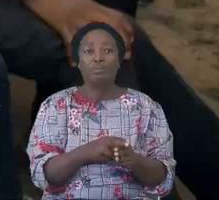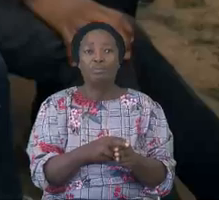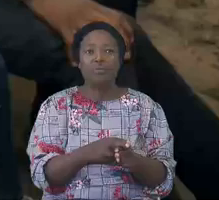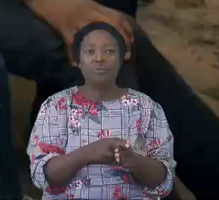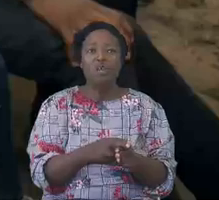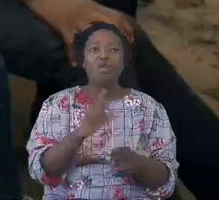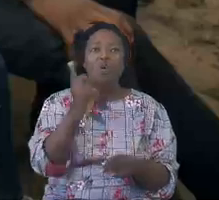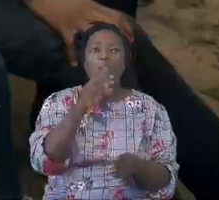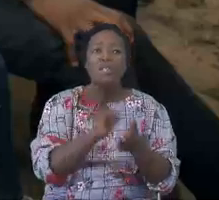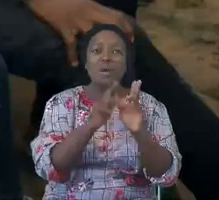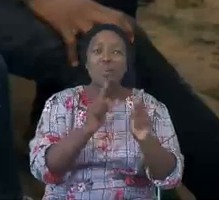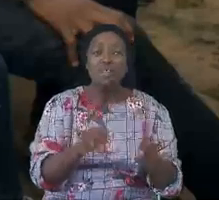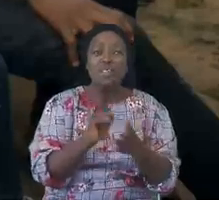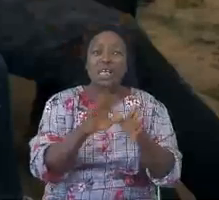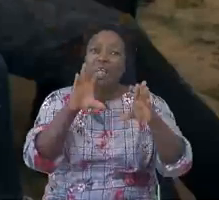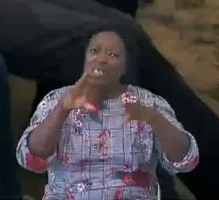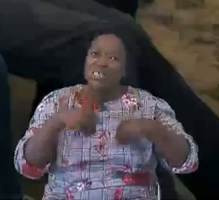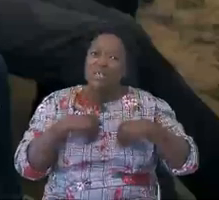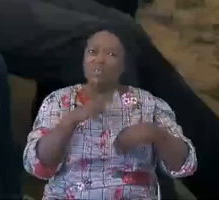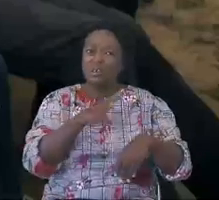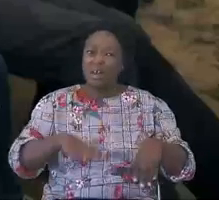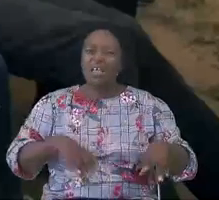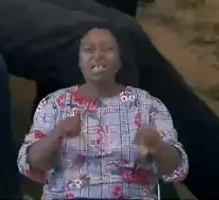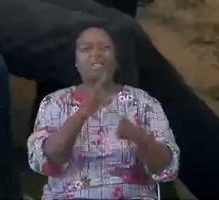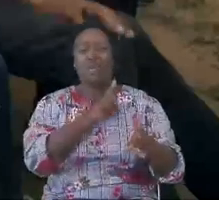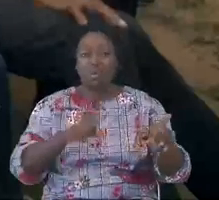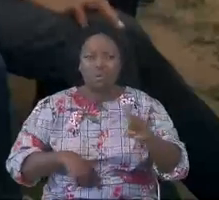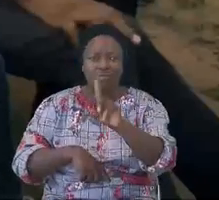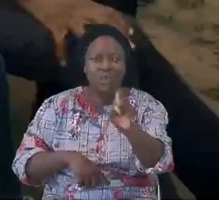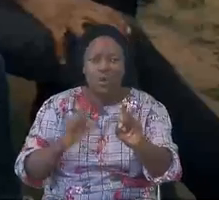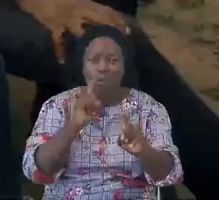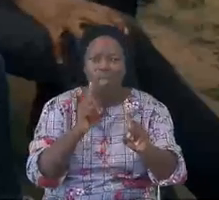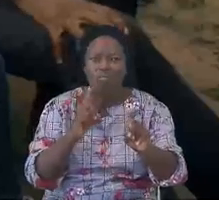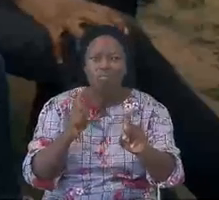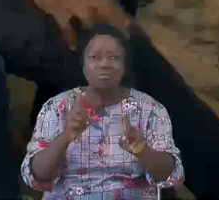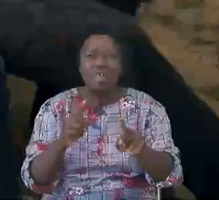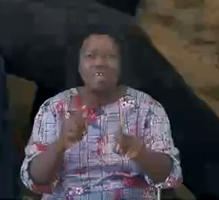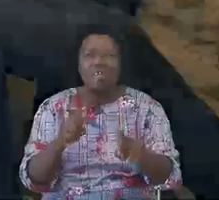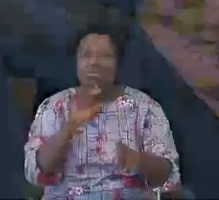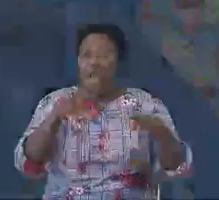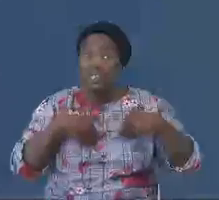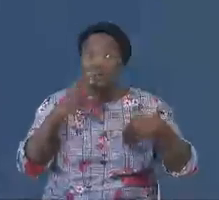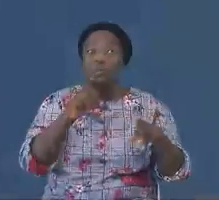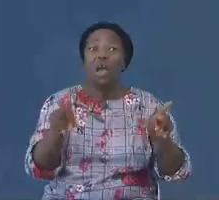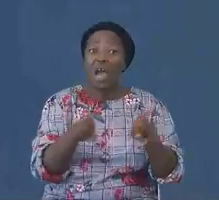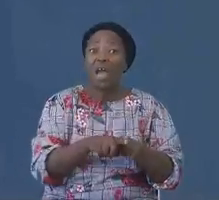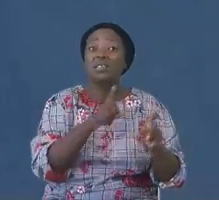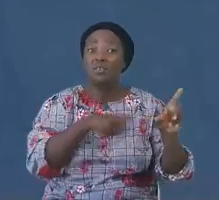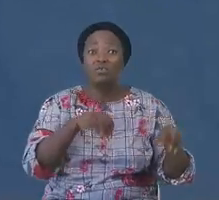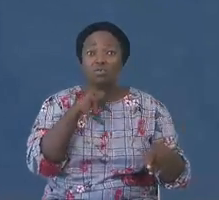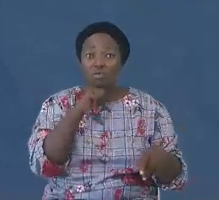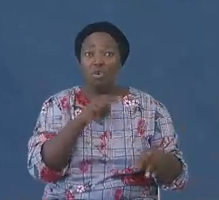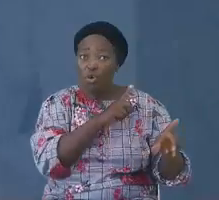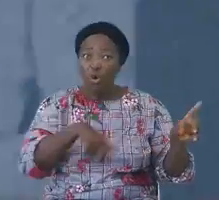sera redressée dans ta vie au nom de Jésus. Où est la personne qui accepte Christ comme